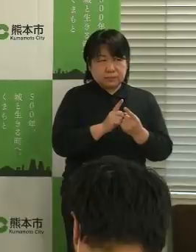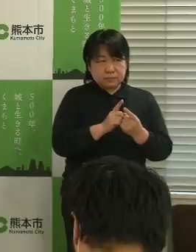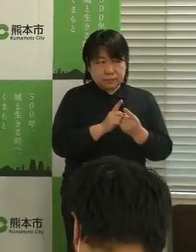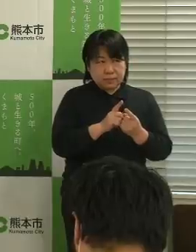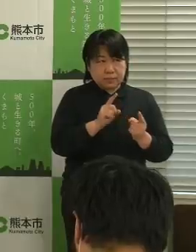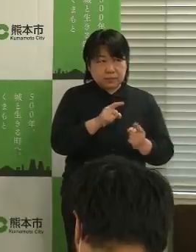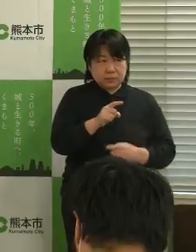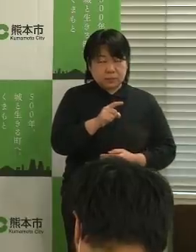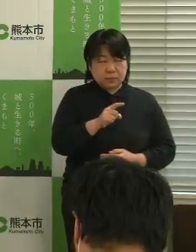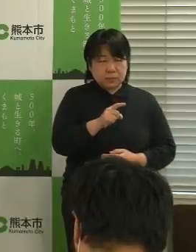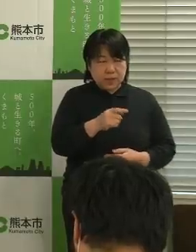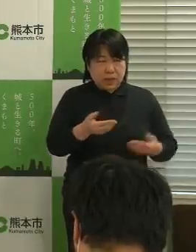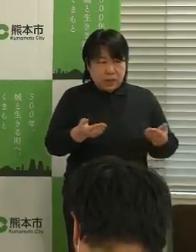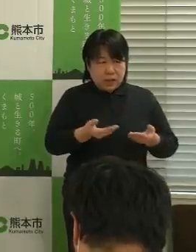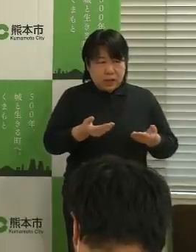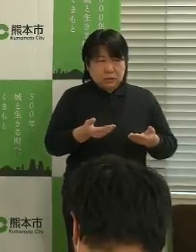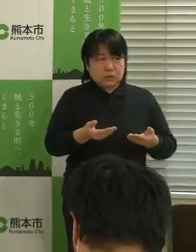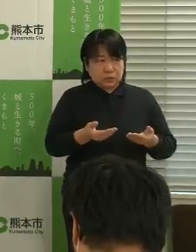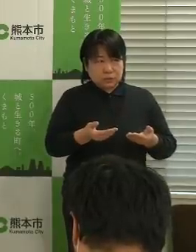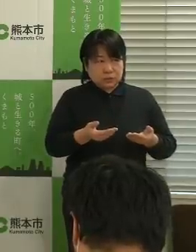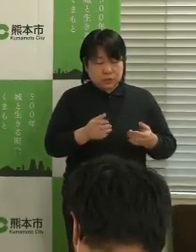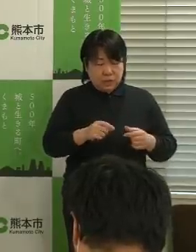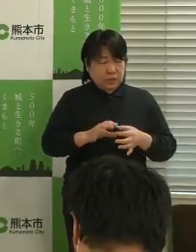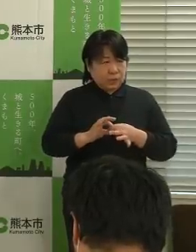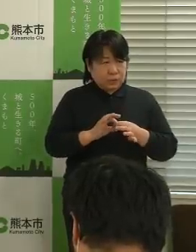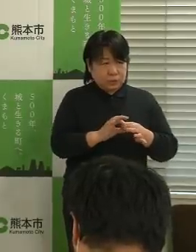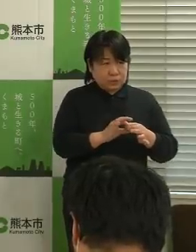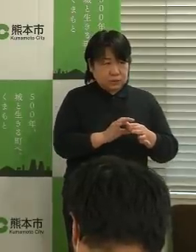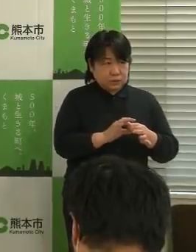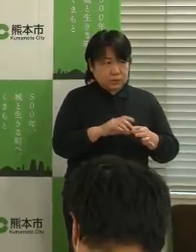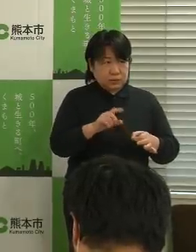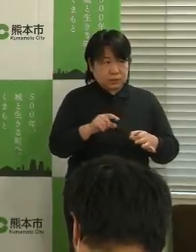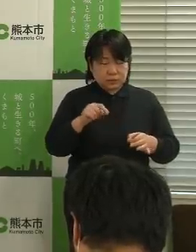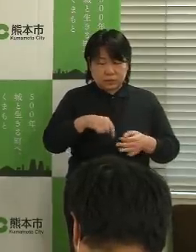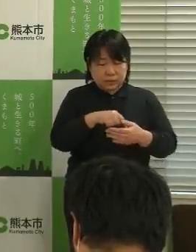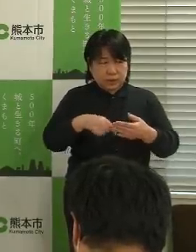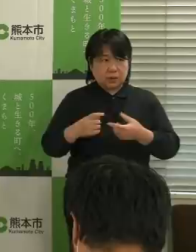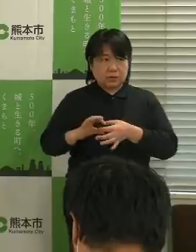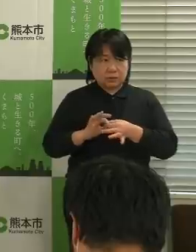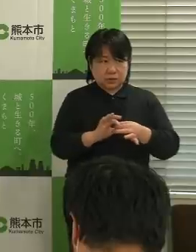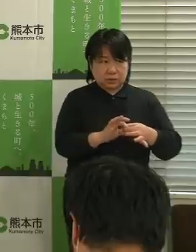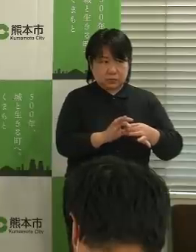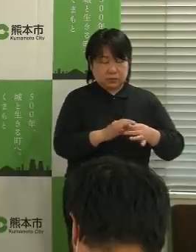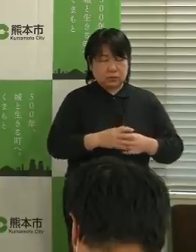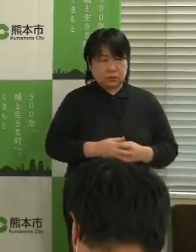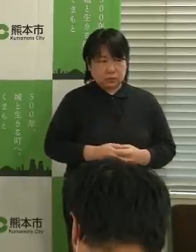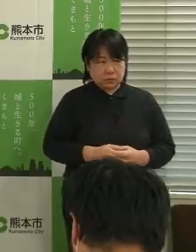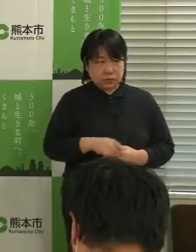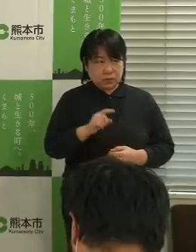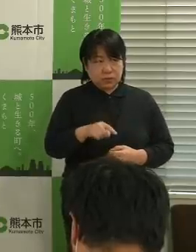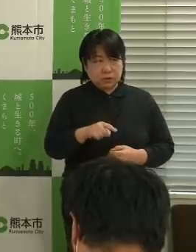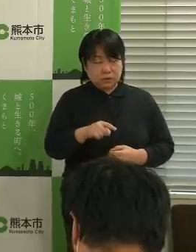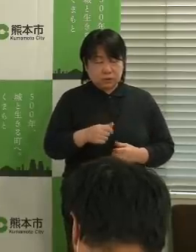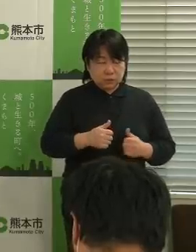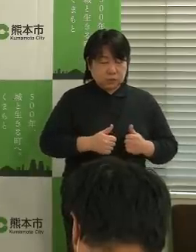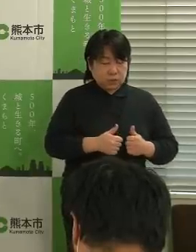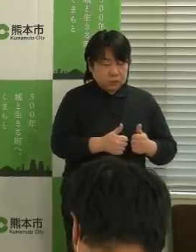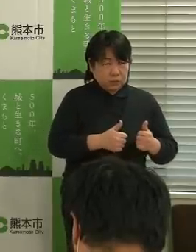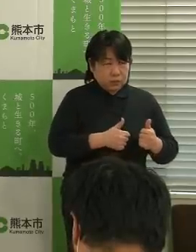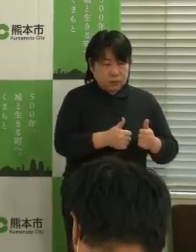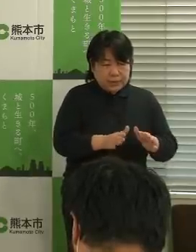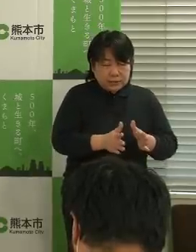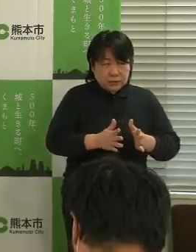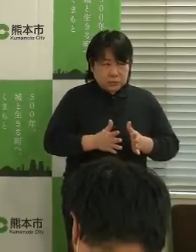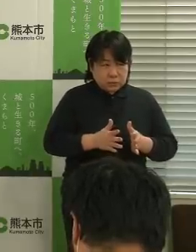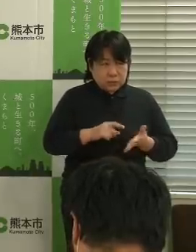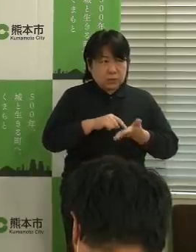種の方には、うん、学校で受けるその措置は続ける、 それも続けるということですね。はい、 で、あと登園自粛の要請された、 は